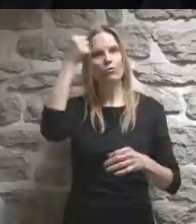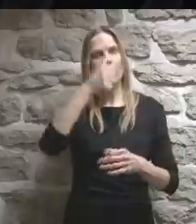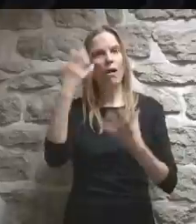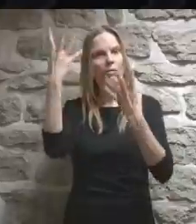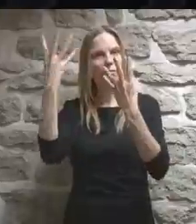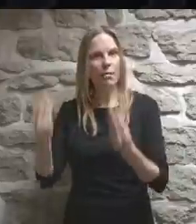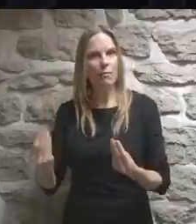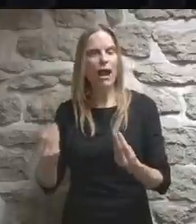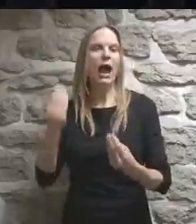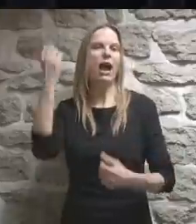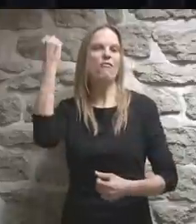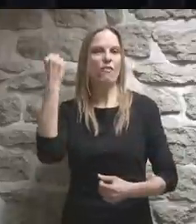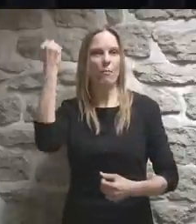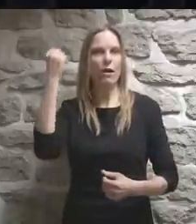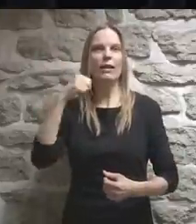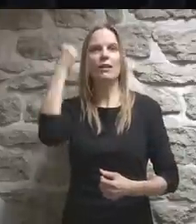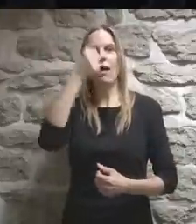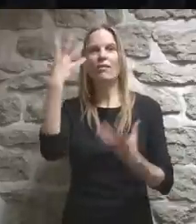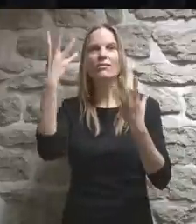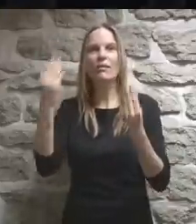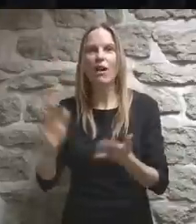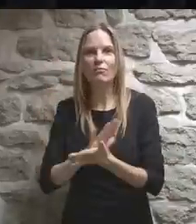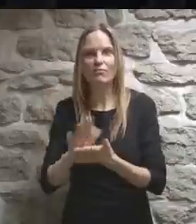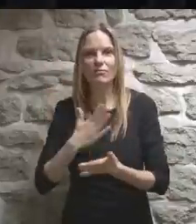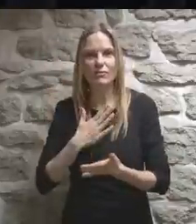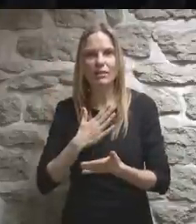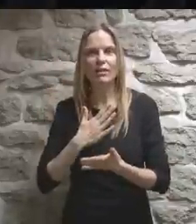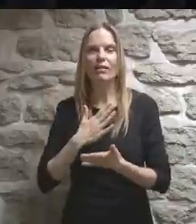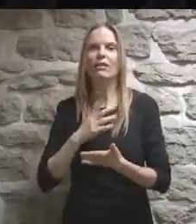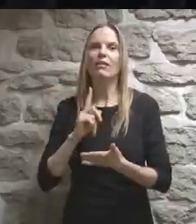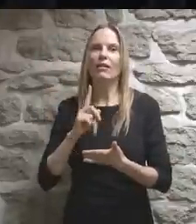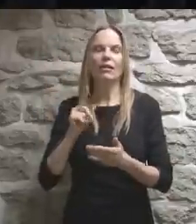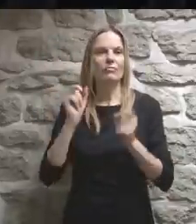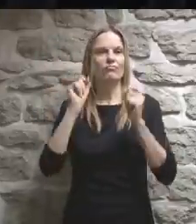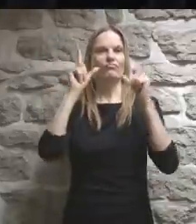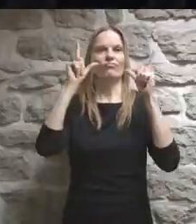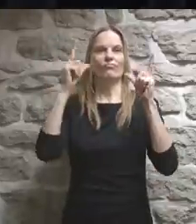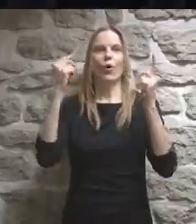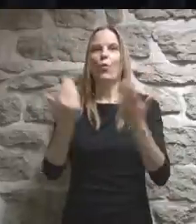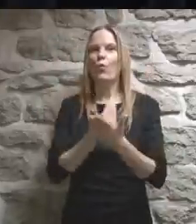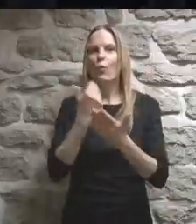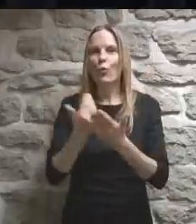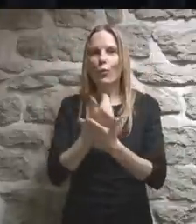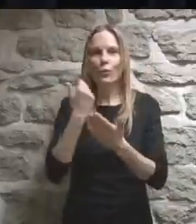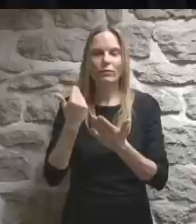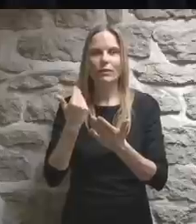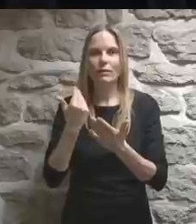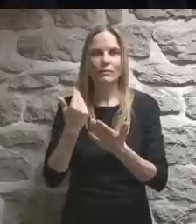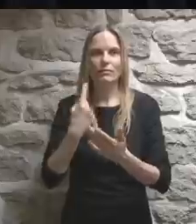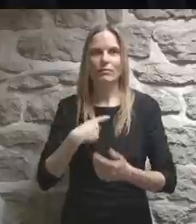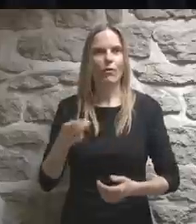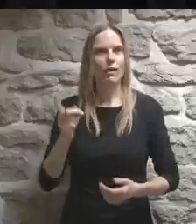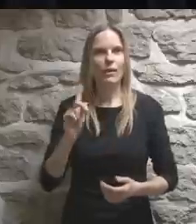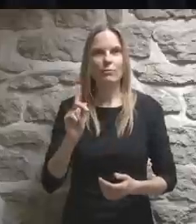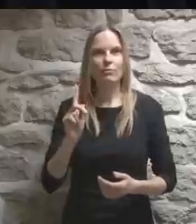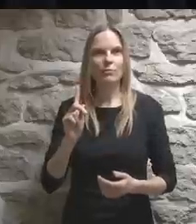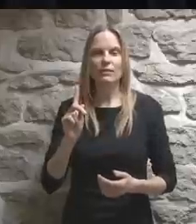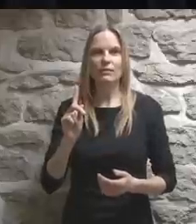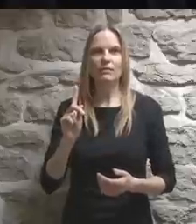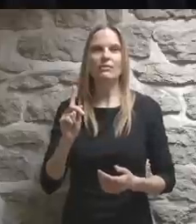aastapäeva, oma vabariigi aastapäeva, siis tõesti me ärkasime üles uudiste peale, mida oli